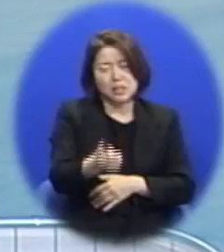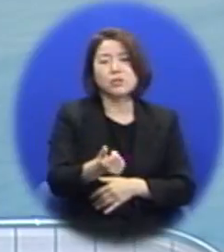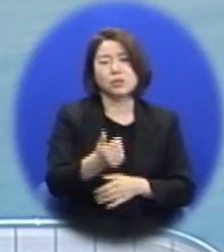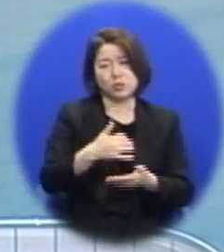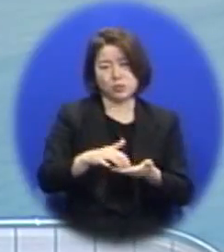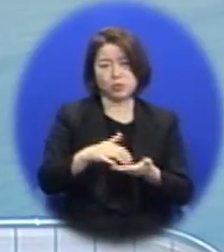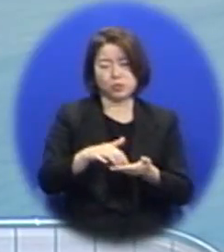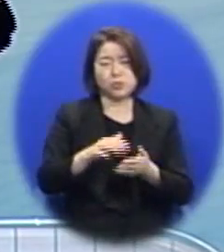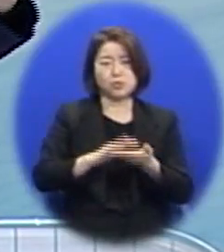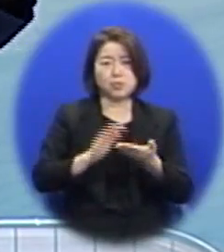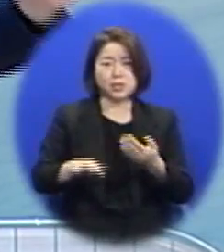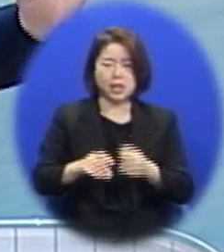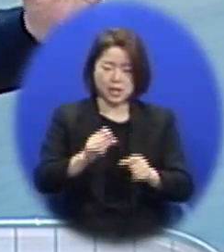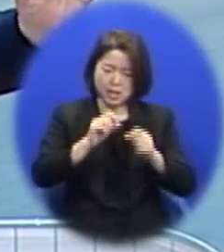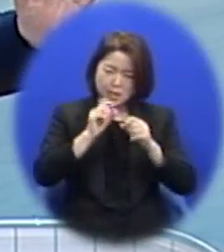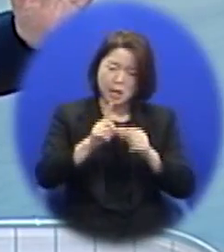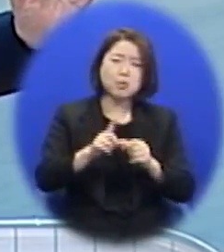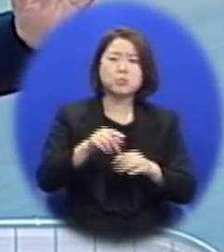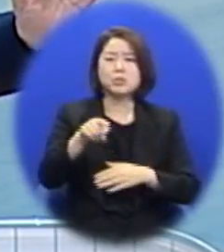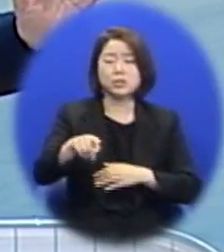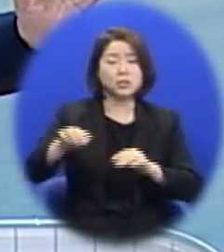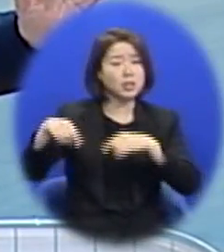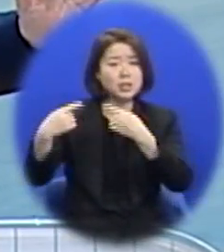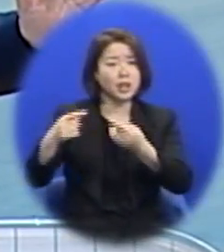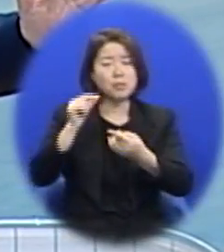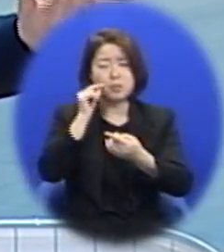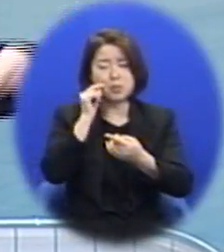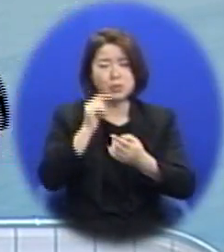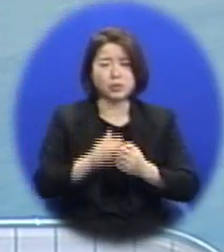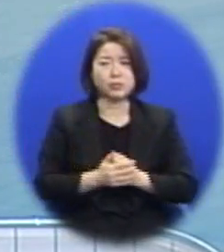됩니다. 대부분은 그럴 수가 없어요.